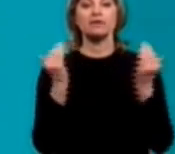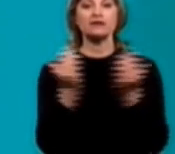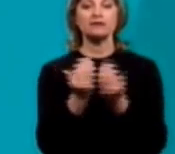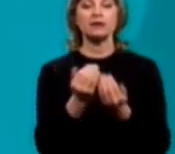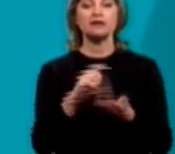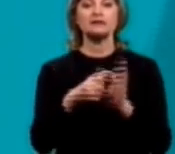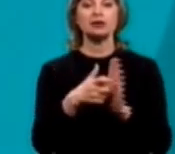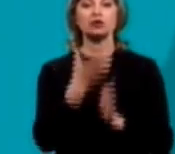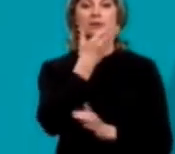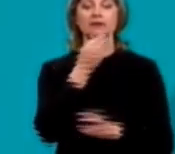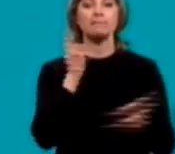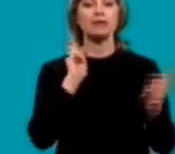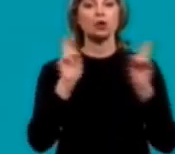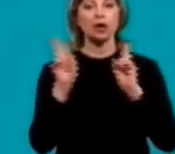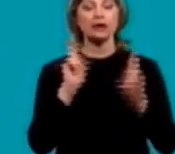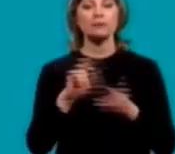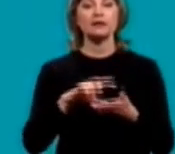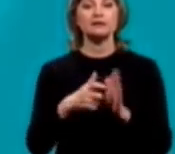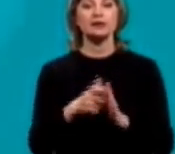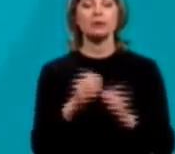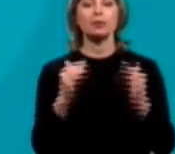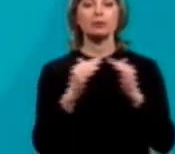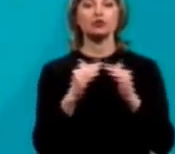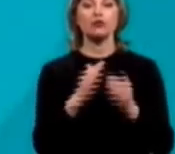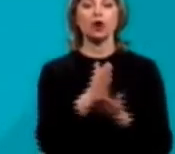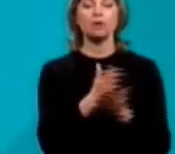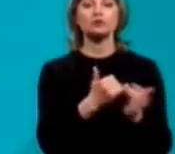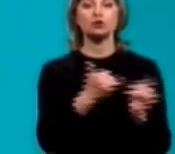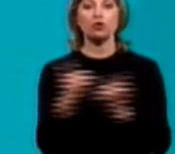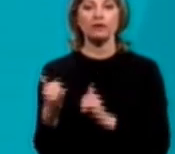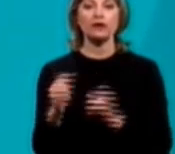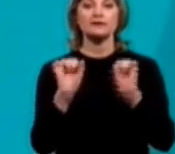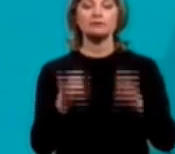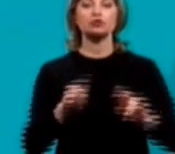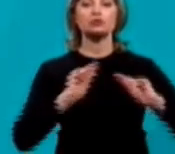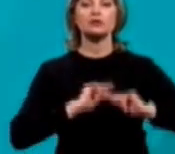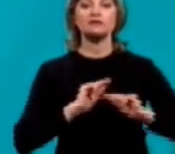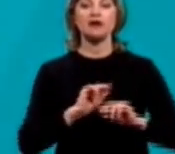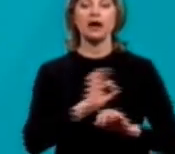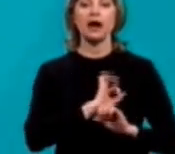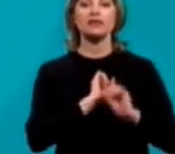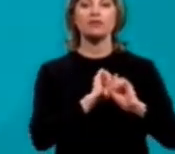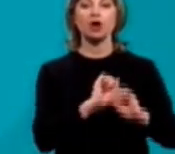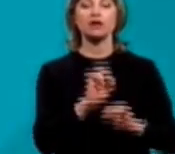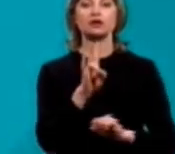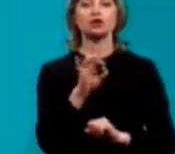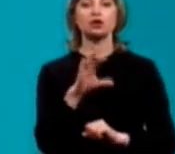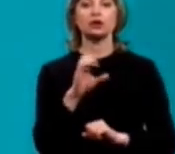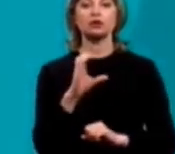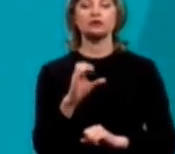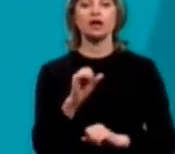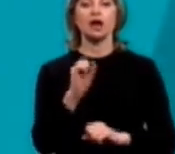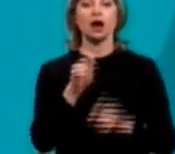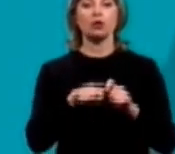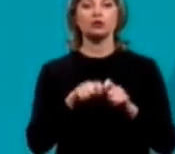краси та перукарням, закладам побутового обслуговування. Зможуть працювати адвокати, нотаріуси, аудитори,